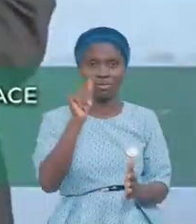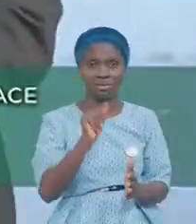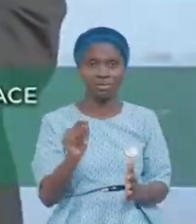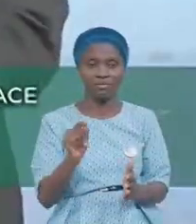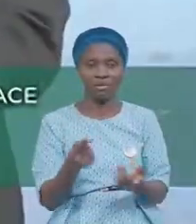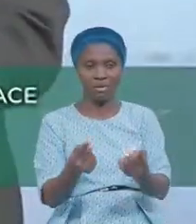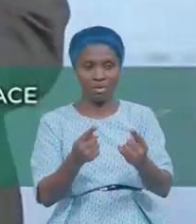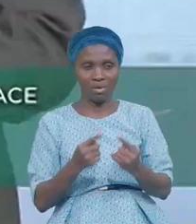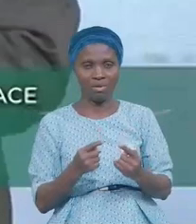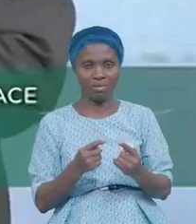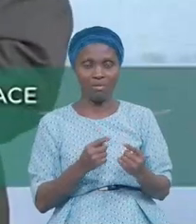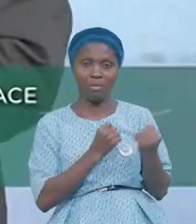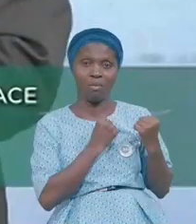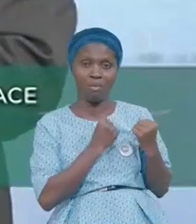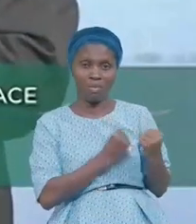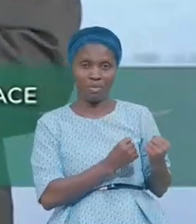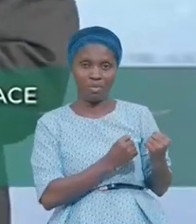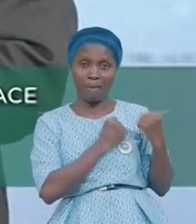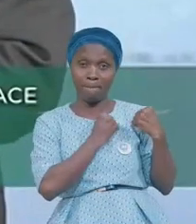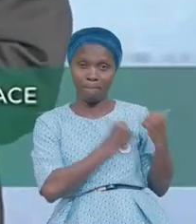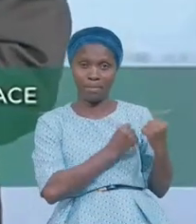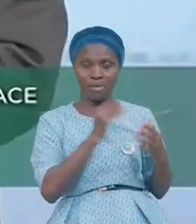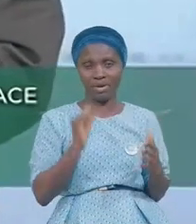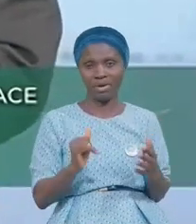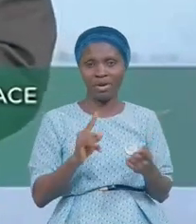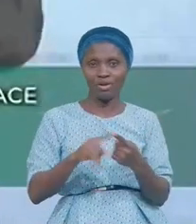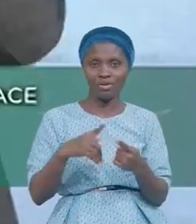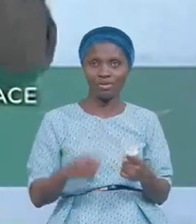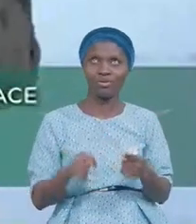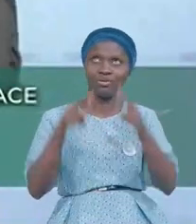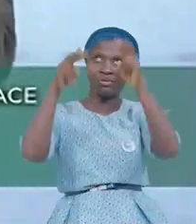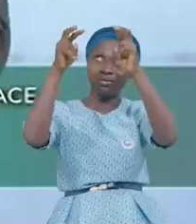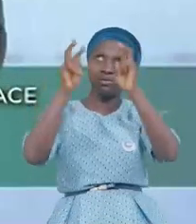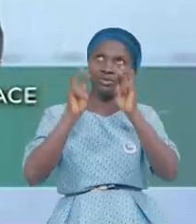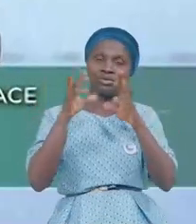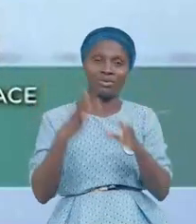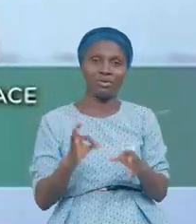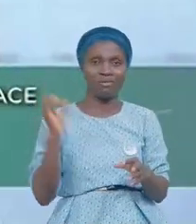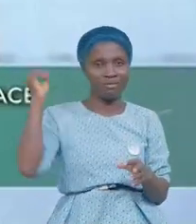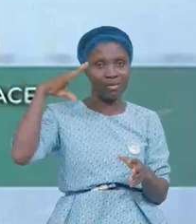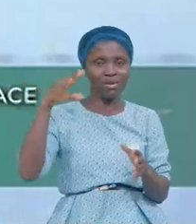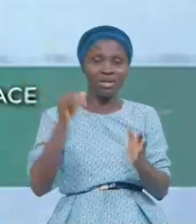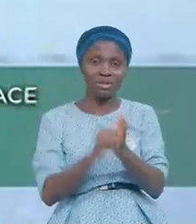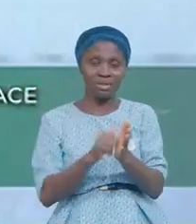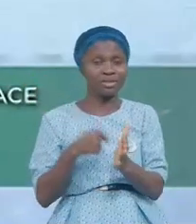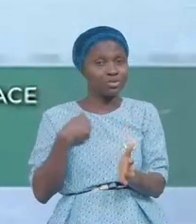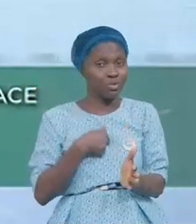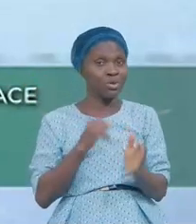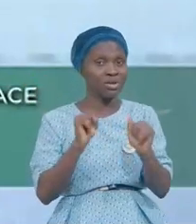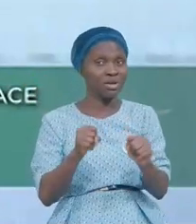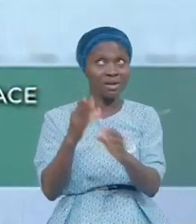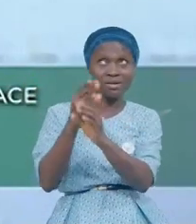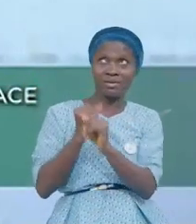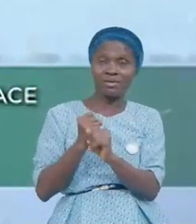Hébreux 4, 16. Approchons-nous donc avec assurance du trône de la grâce afin d'obtenir miséricorde et